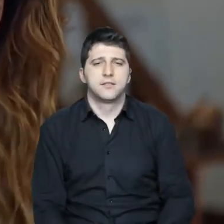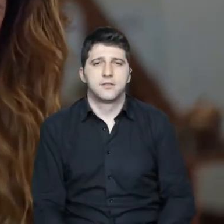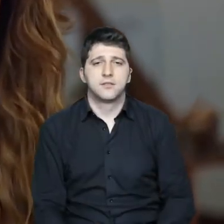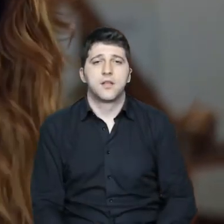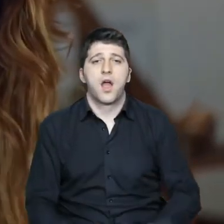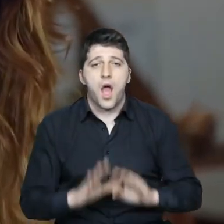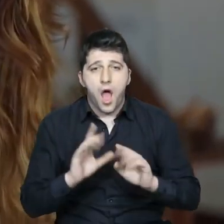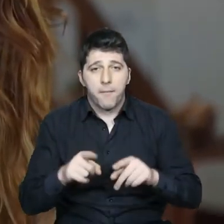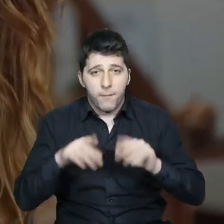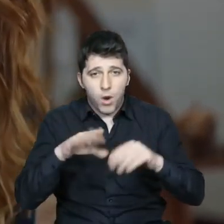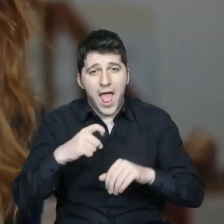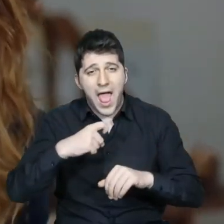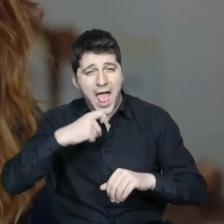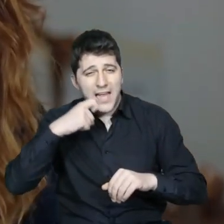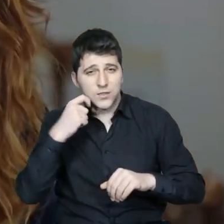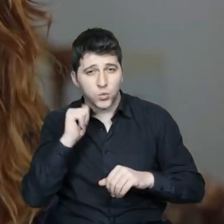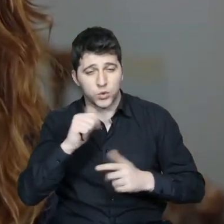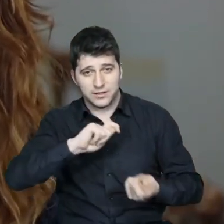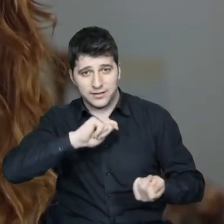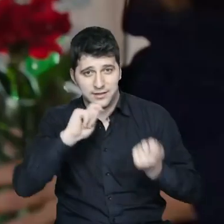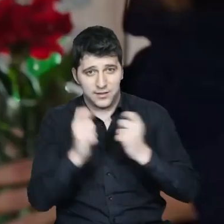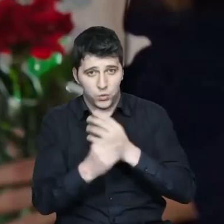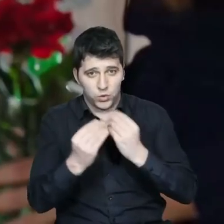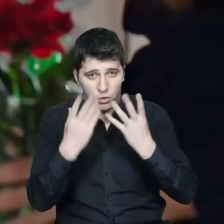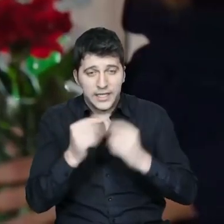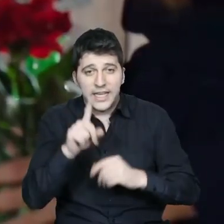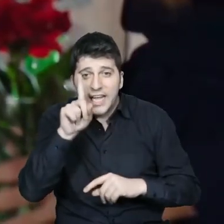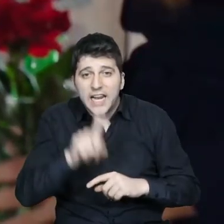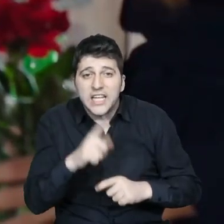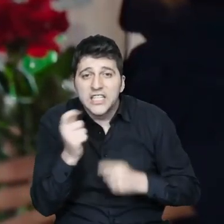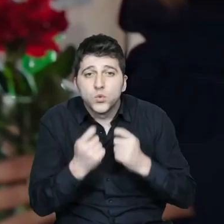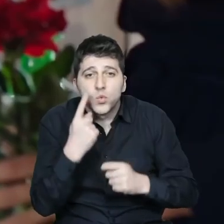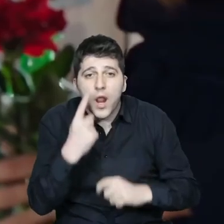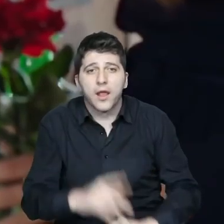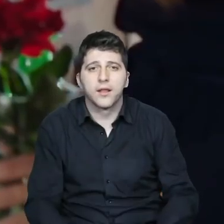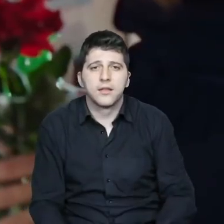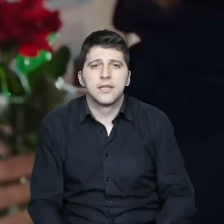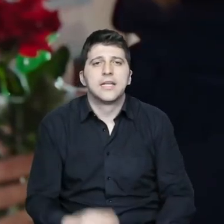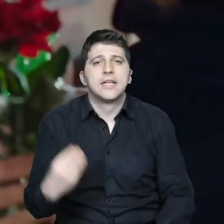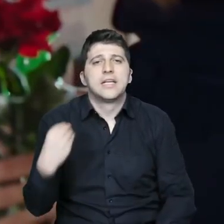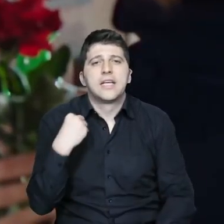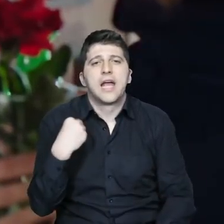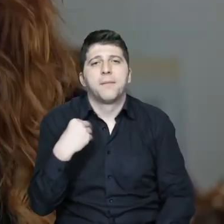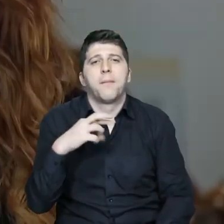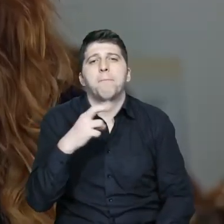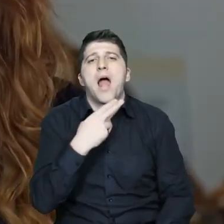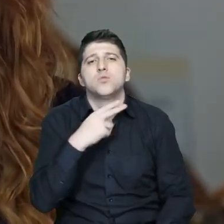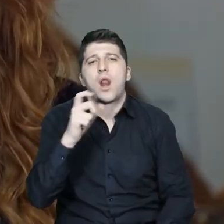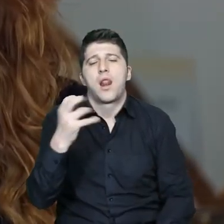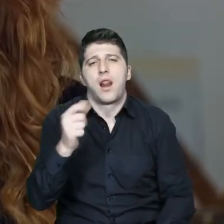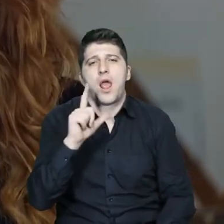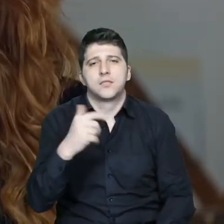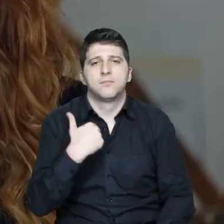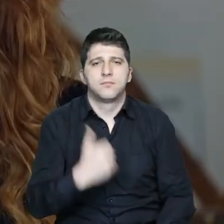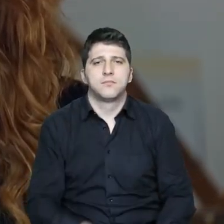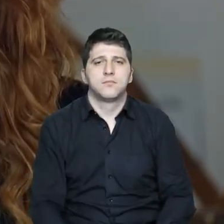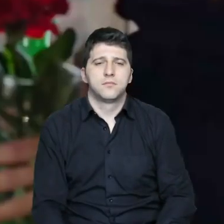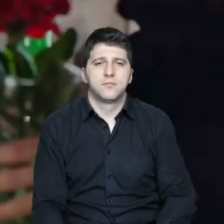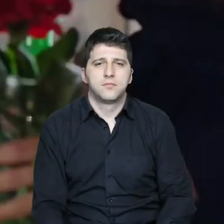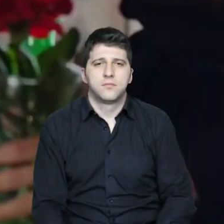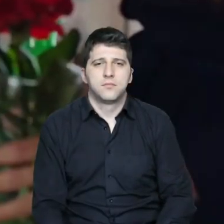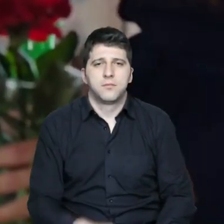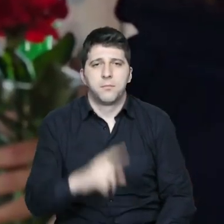Ama burayı eski günlere döndüreceksek eğer ilk iş... Yeni personel almak lazım.